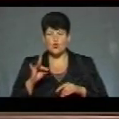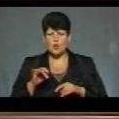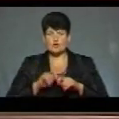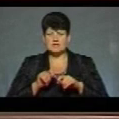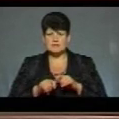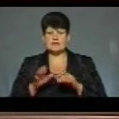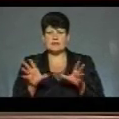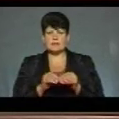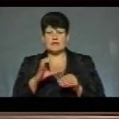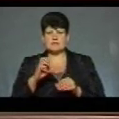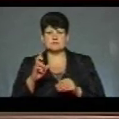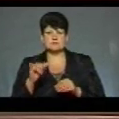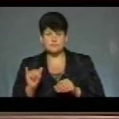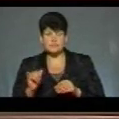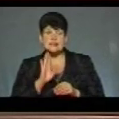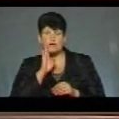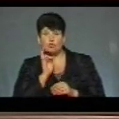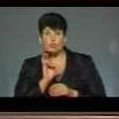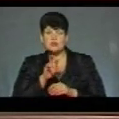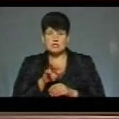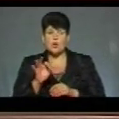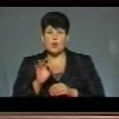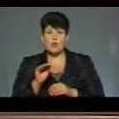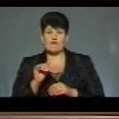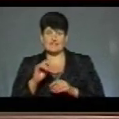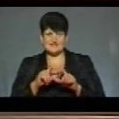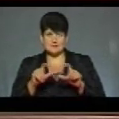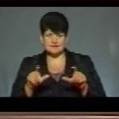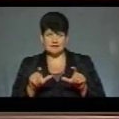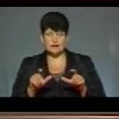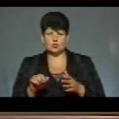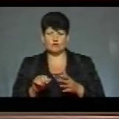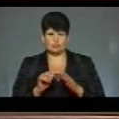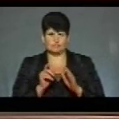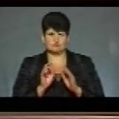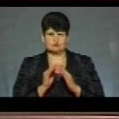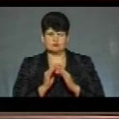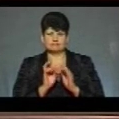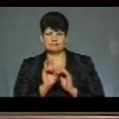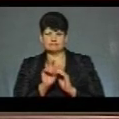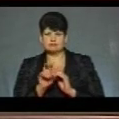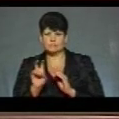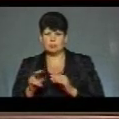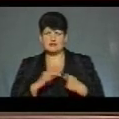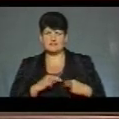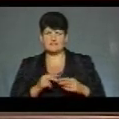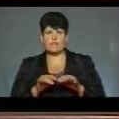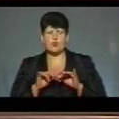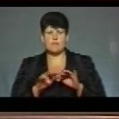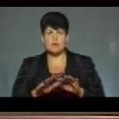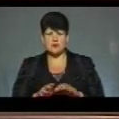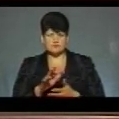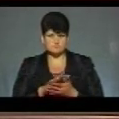безпеки України зранку прийшли до офісу суспільного телебачення і до помешкань декількох працівників компанії. Дар'я